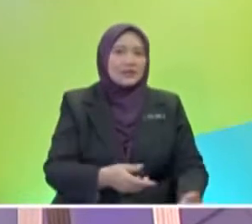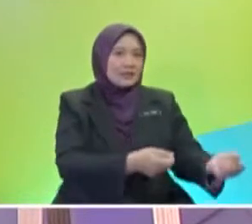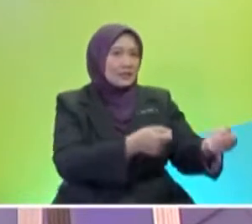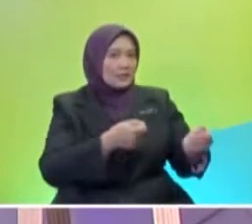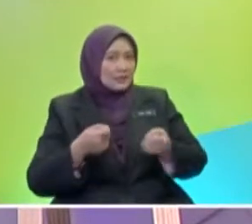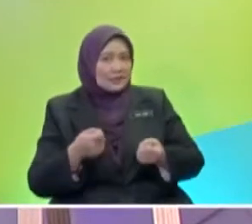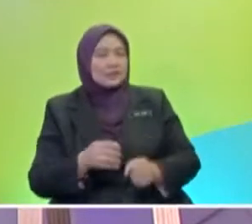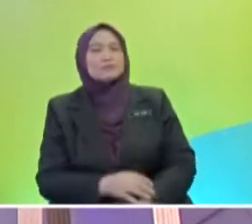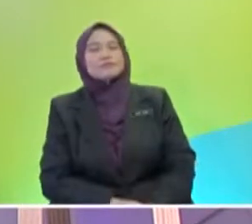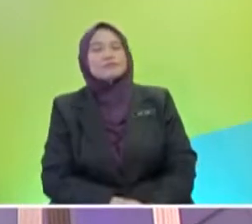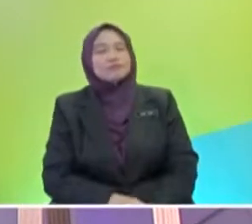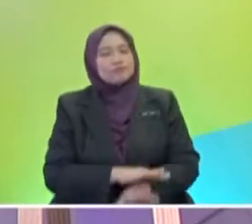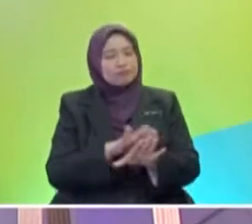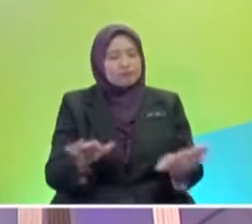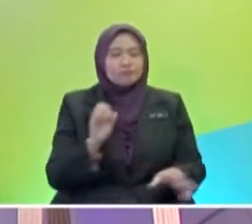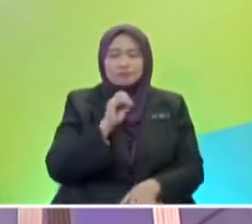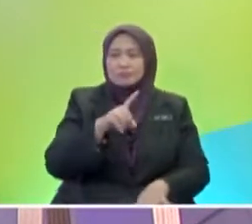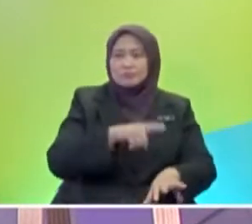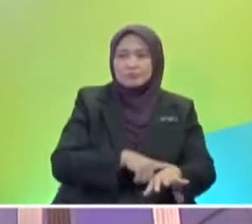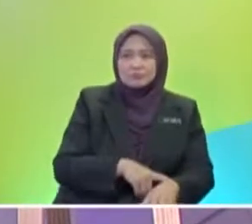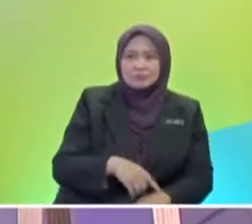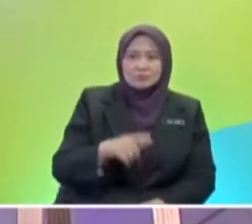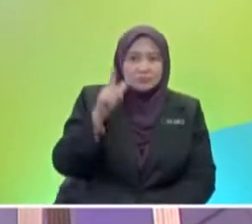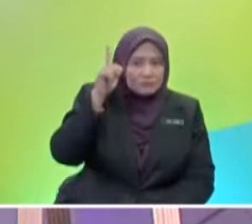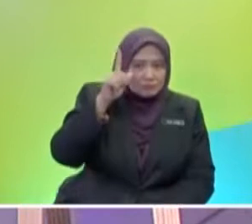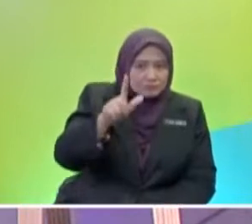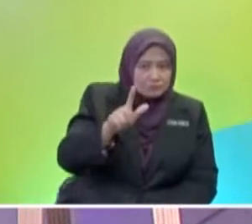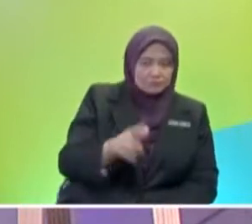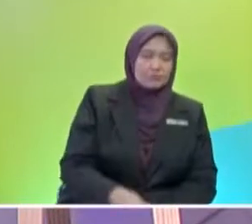membawa masa juga di sebelah kanan Isa